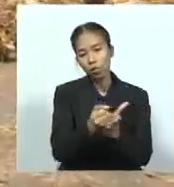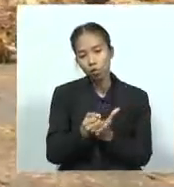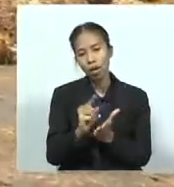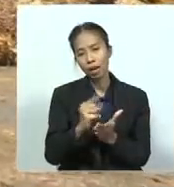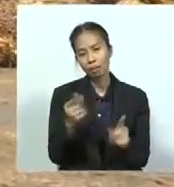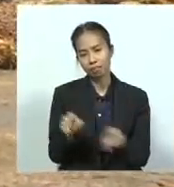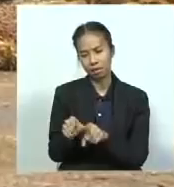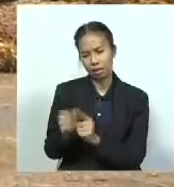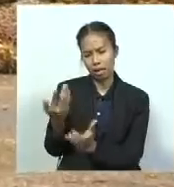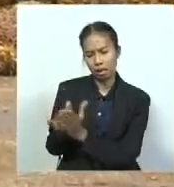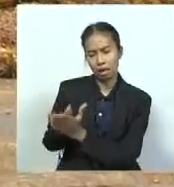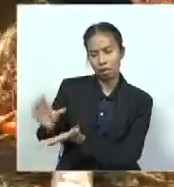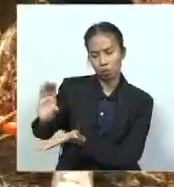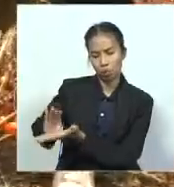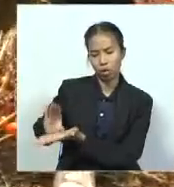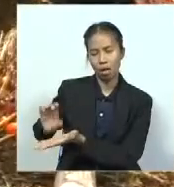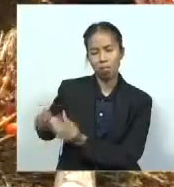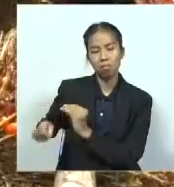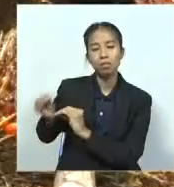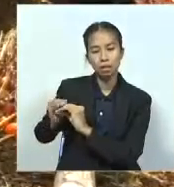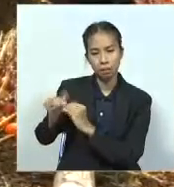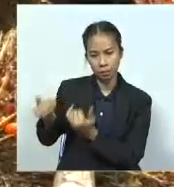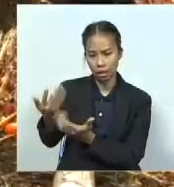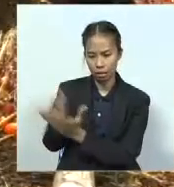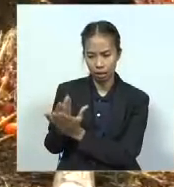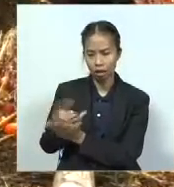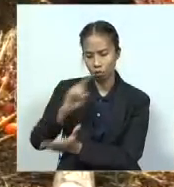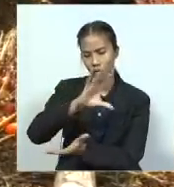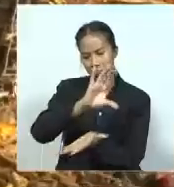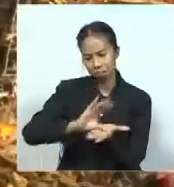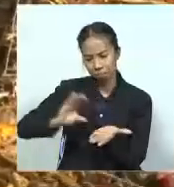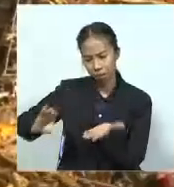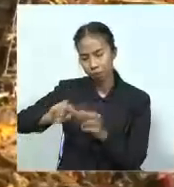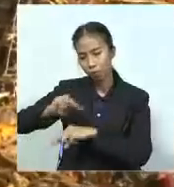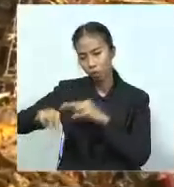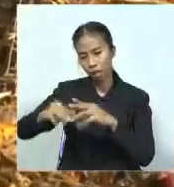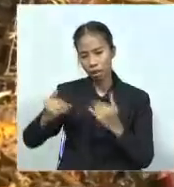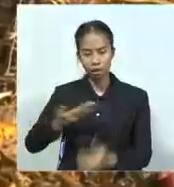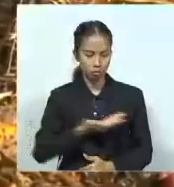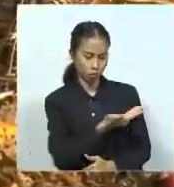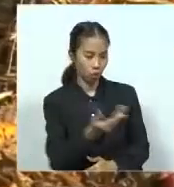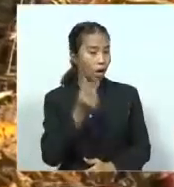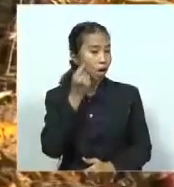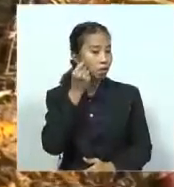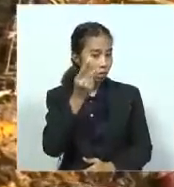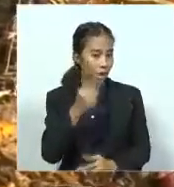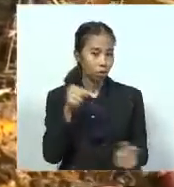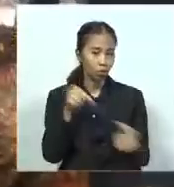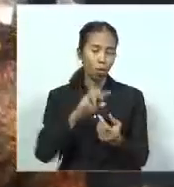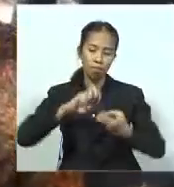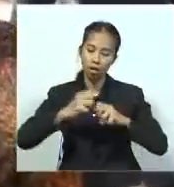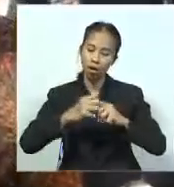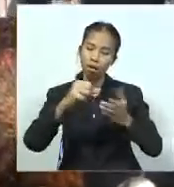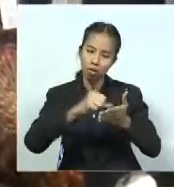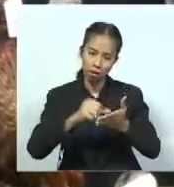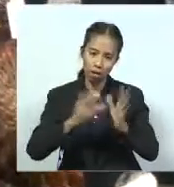ให้ต้นทุนสูงขึ้นด้วยจึงทำให้รัฐบาลต้องใช้เงินไปดูแลในส่วนนี้จึงอยากให้ทุกคนเข้าใจนะครับว่าการแก้